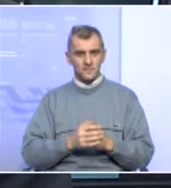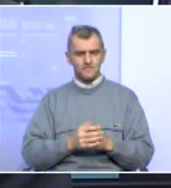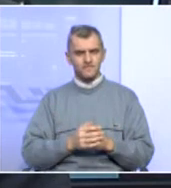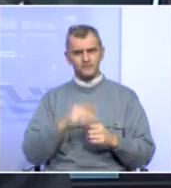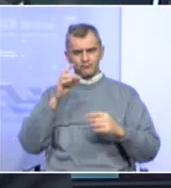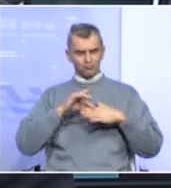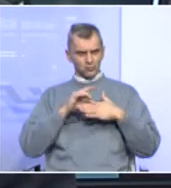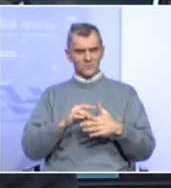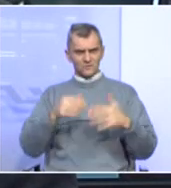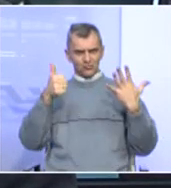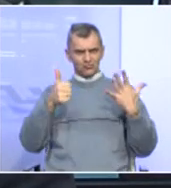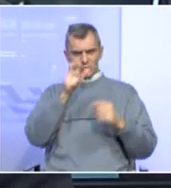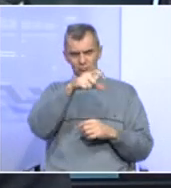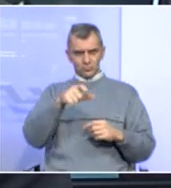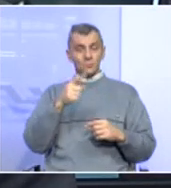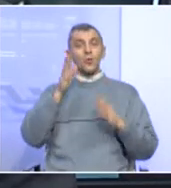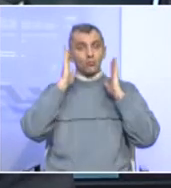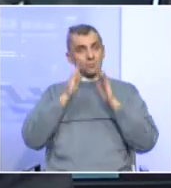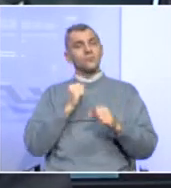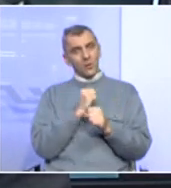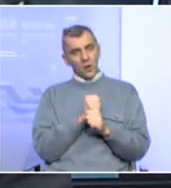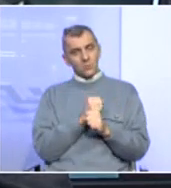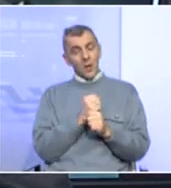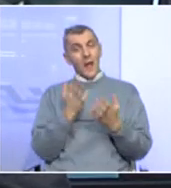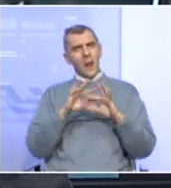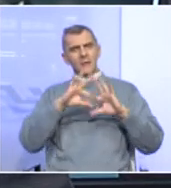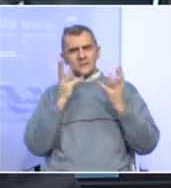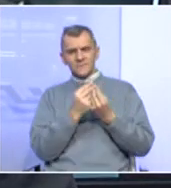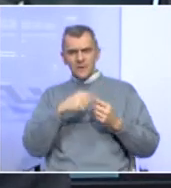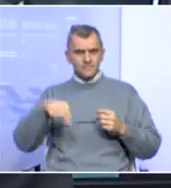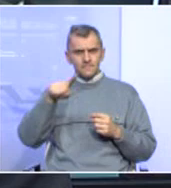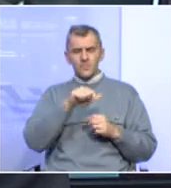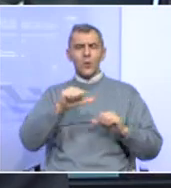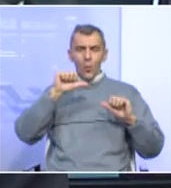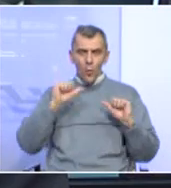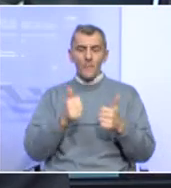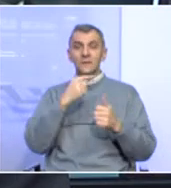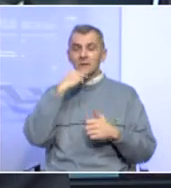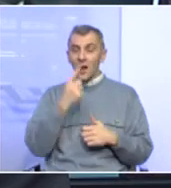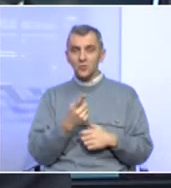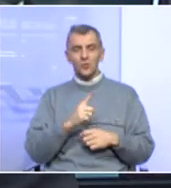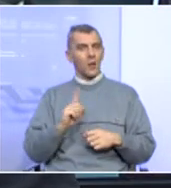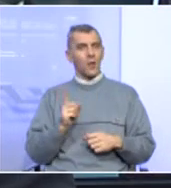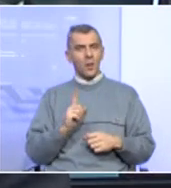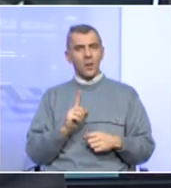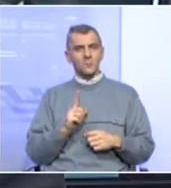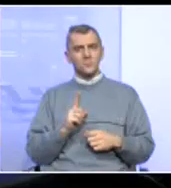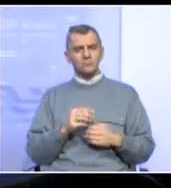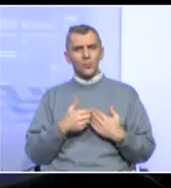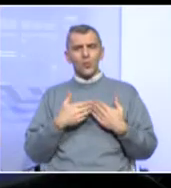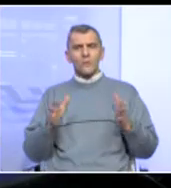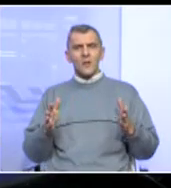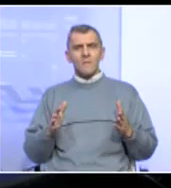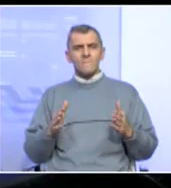su uvjereni da će funkcionirati, ali svi oni opet kažu da se neće otvarati krupna,